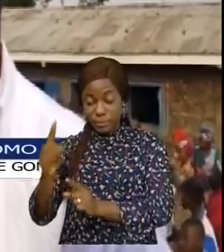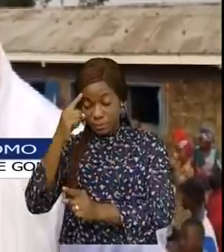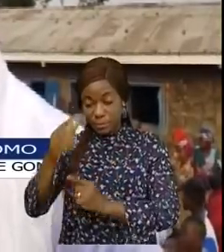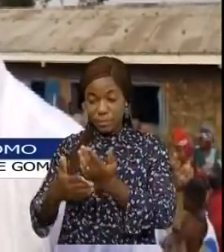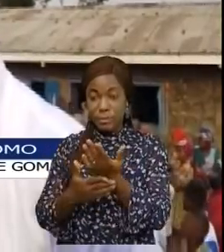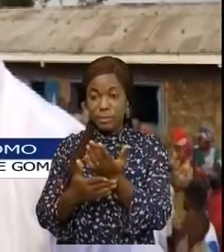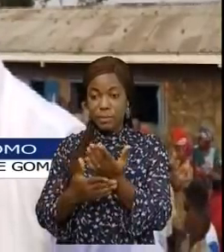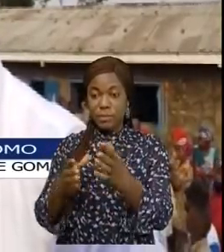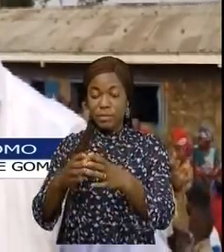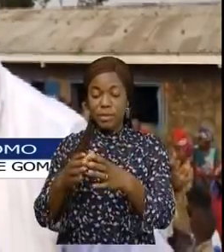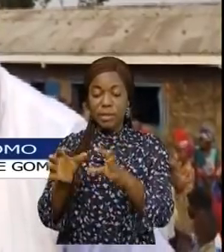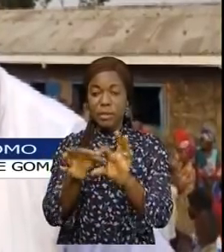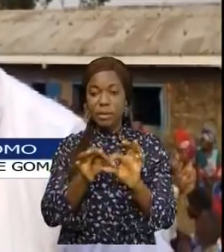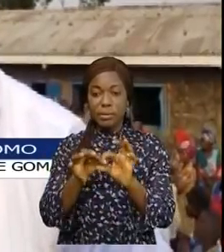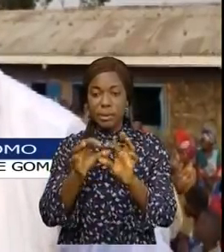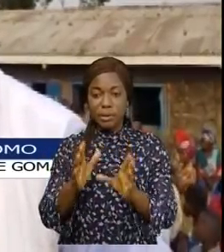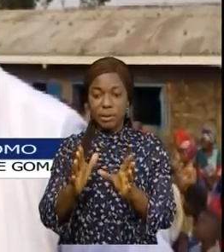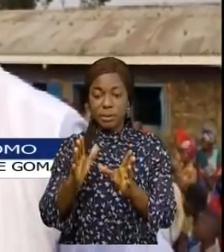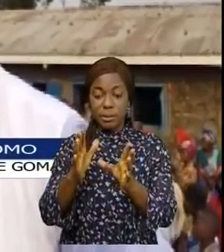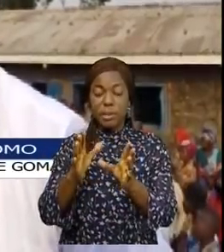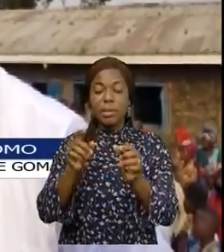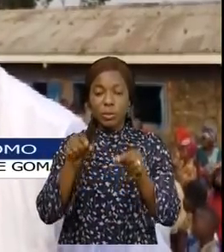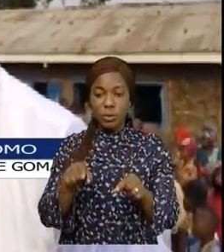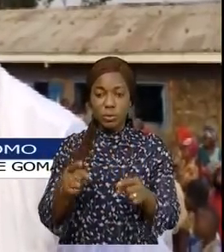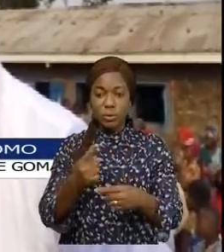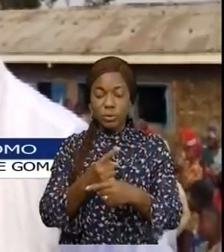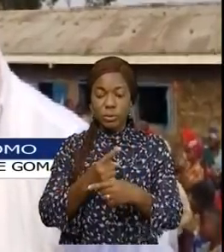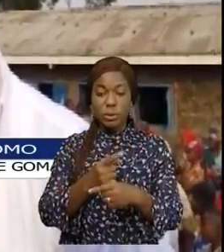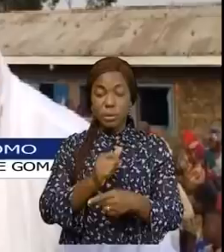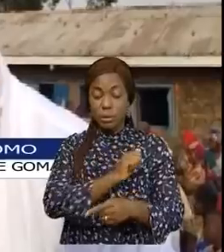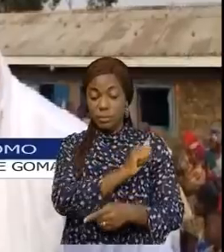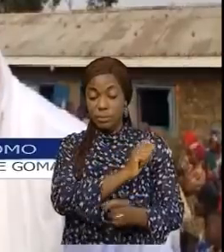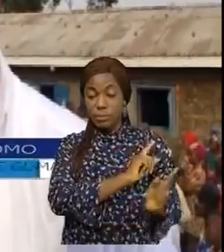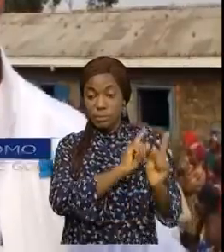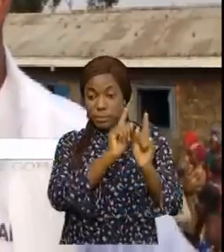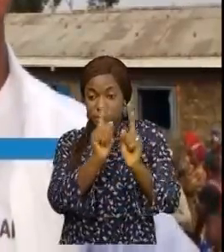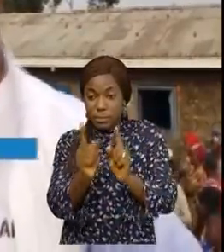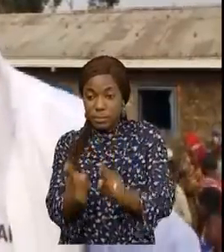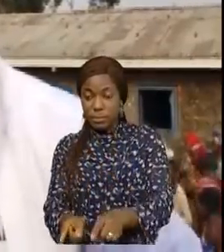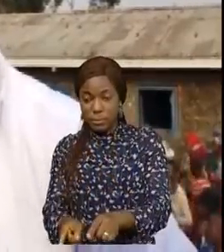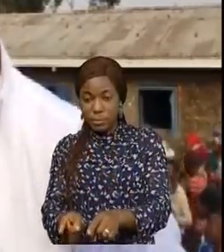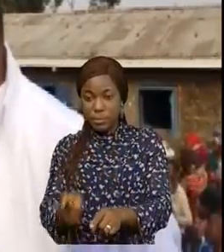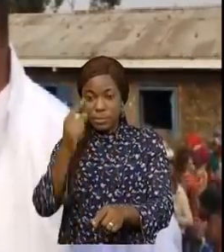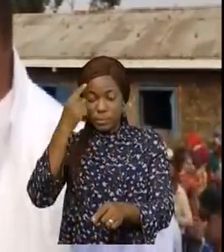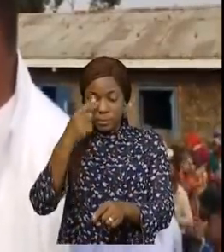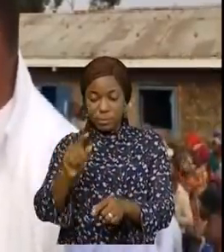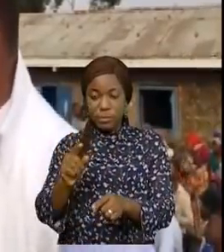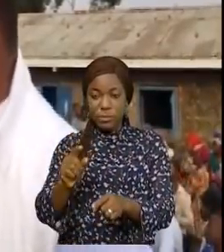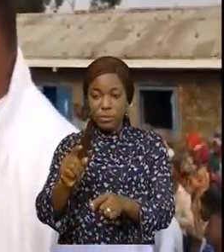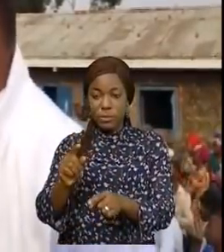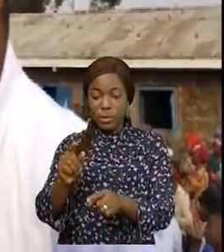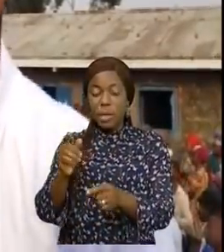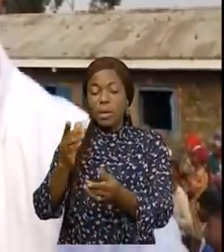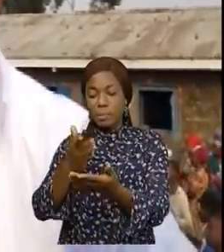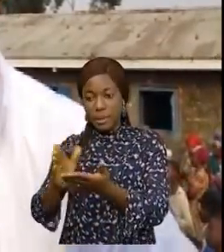chose. Et donc aujourd'hui, je suis venu pour me rendre visite à toute la population, parce